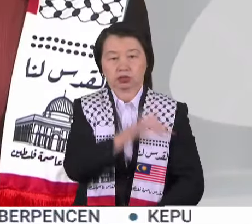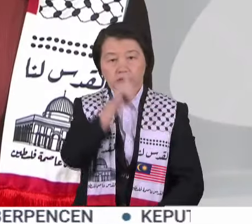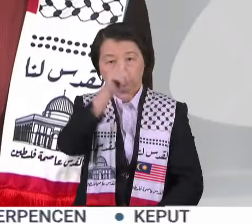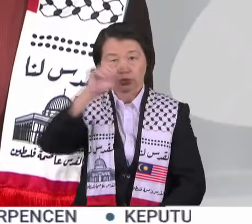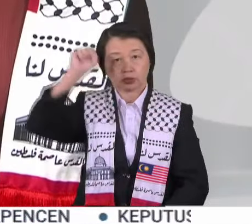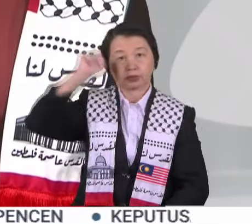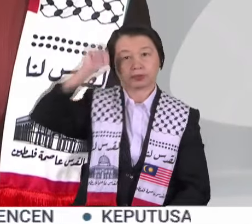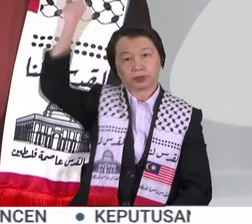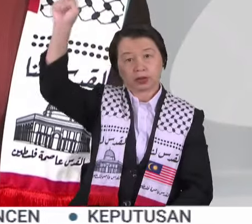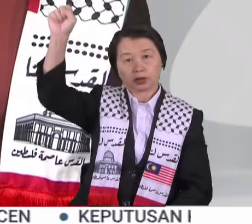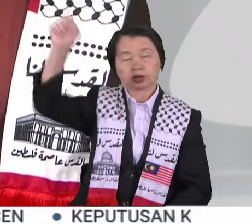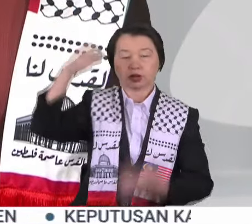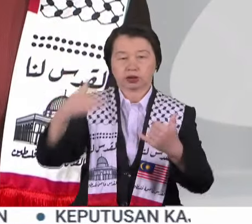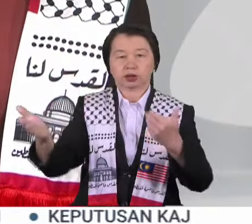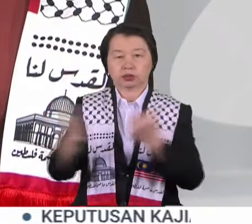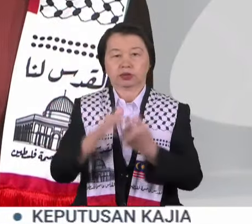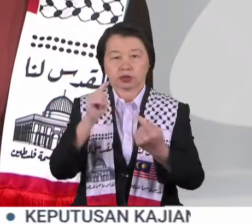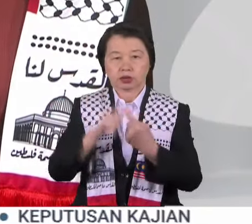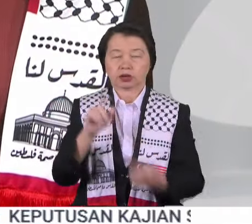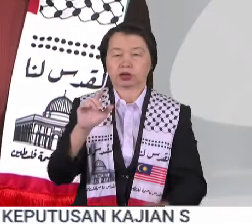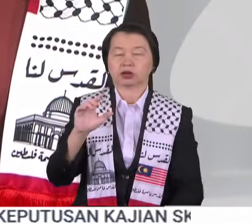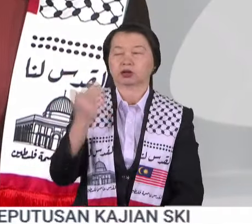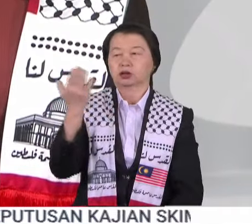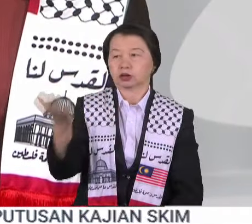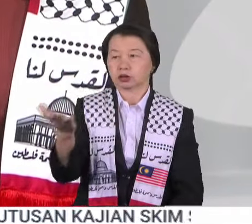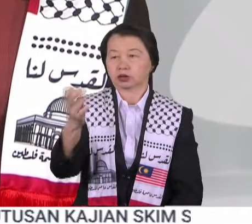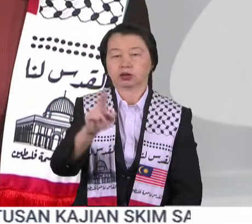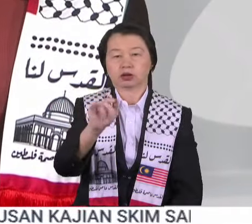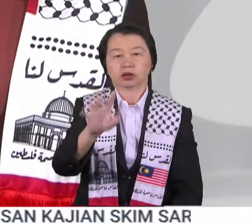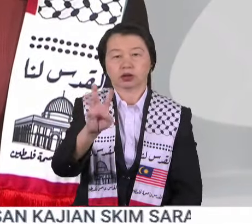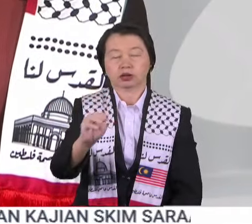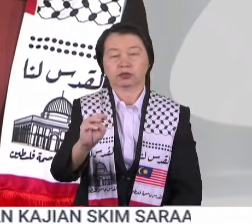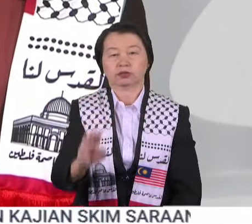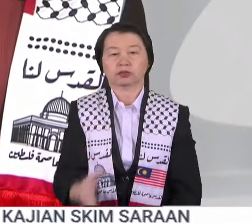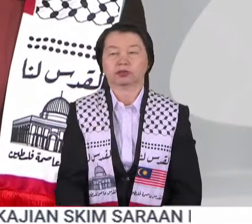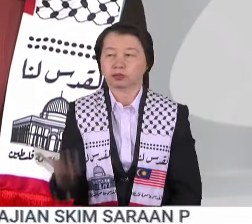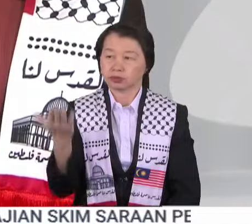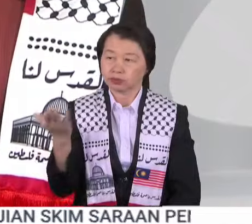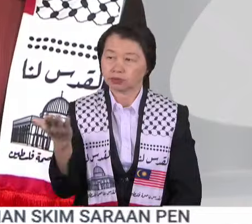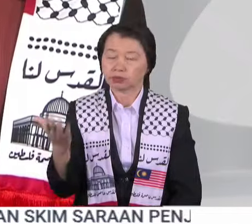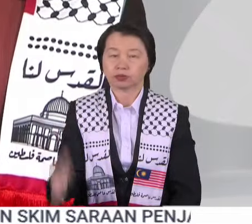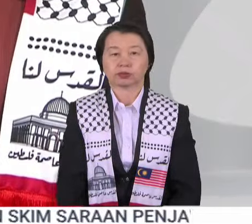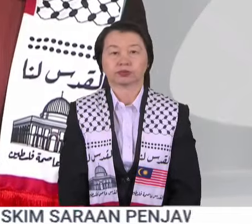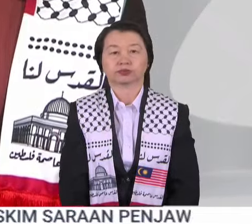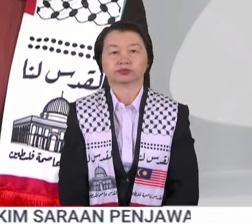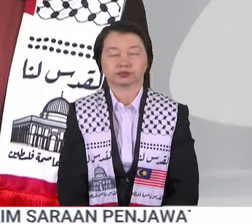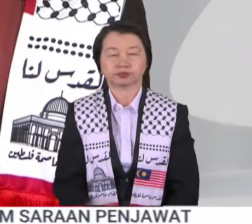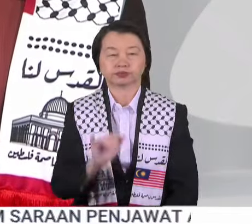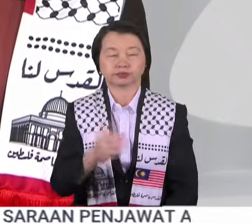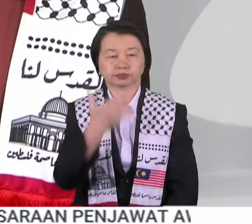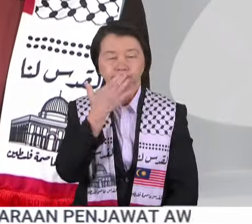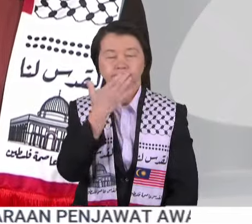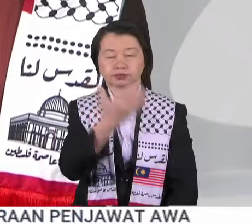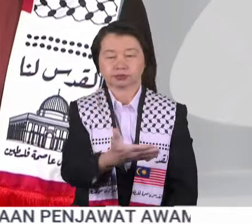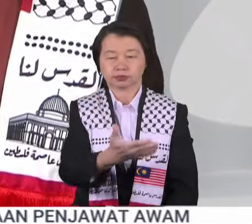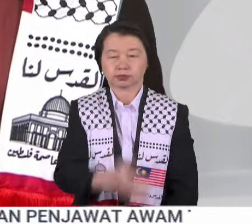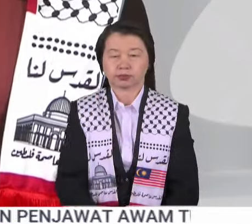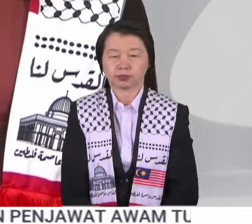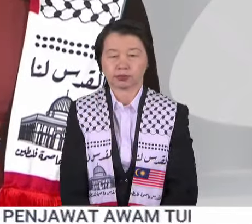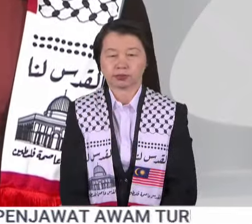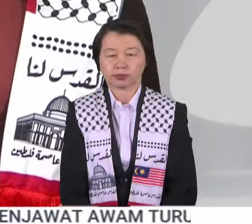pasti merdeka kita kembali bersama Sahi di angkasapuri untuk berita seterusnya silakan sahiik terima